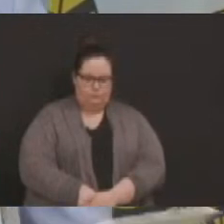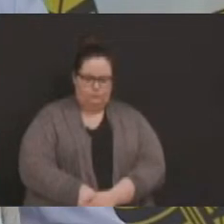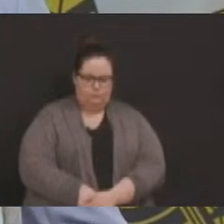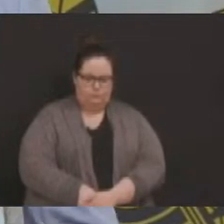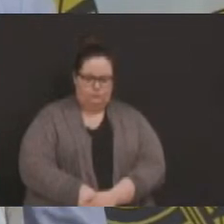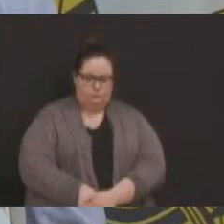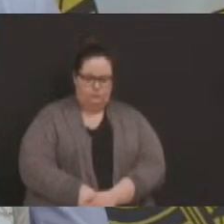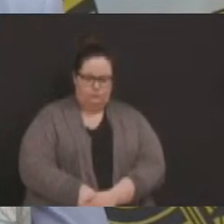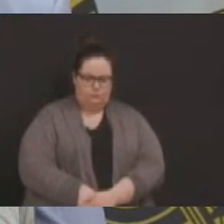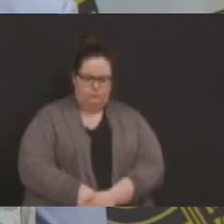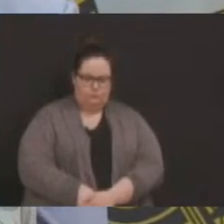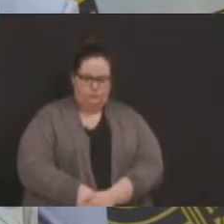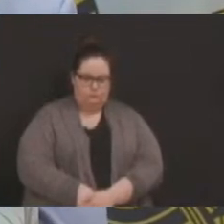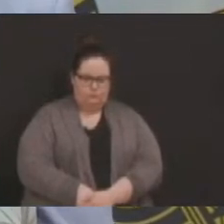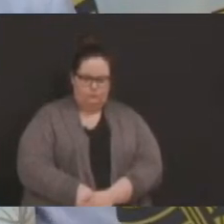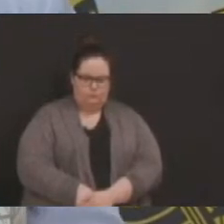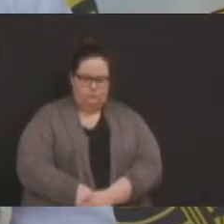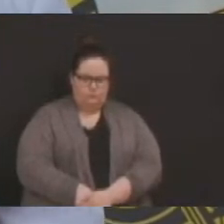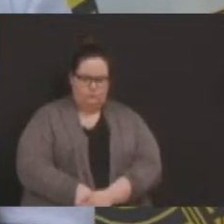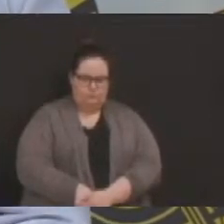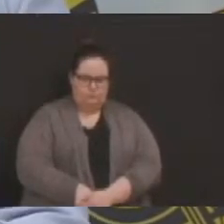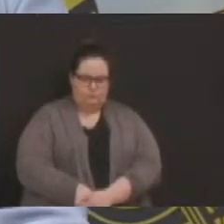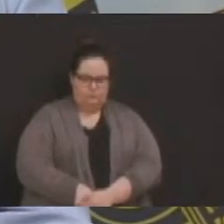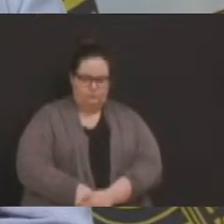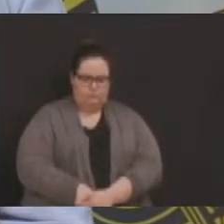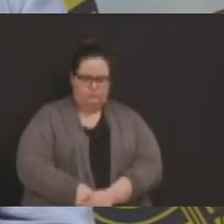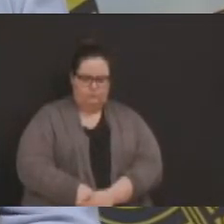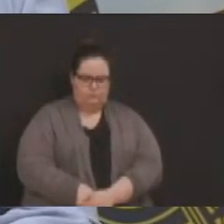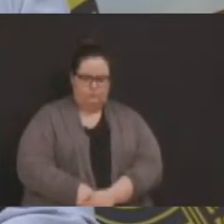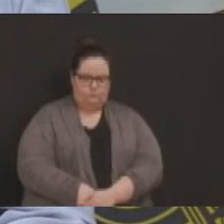janvier. La manoir Bellevue, c'est...